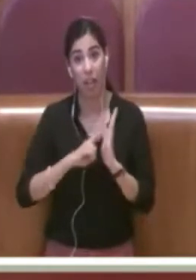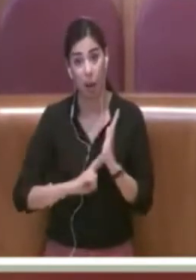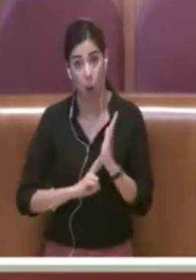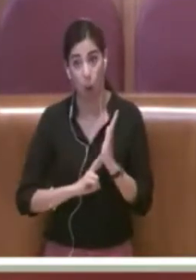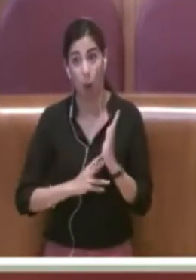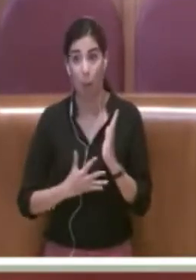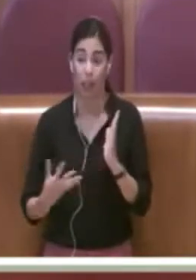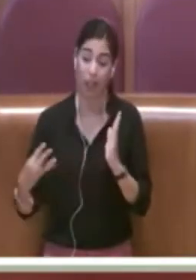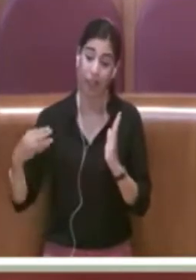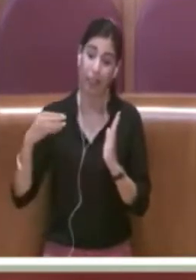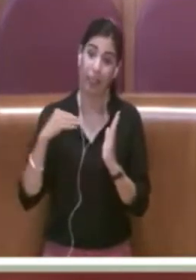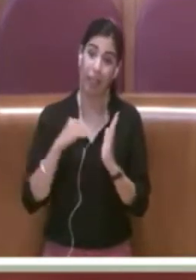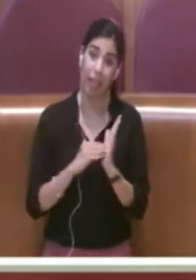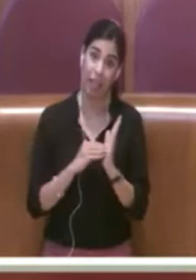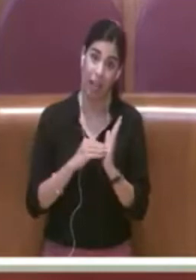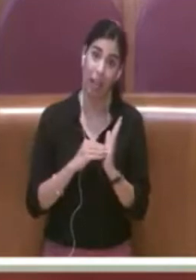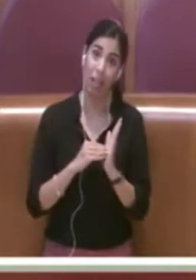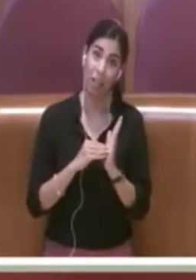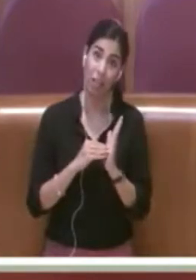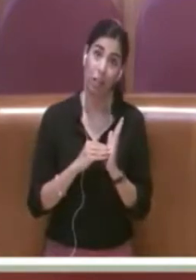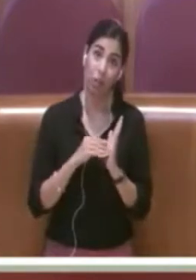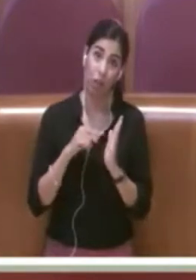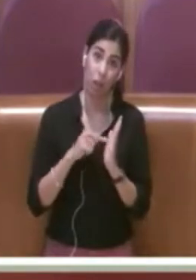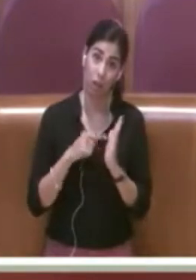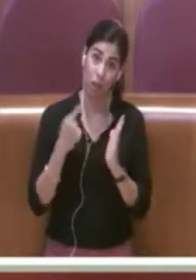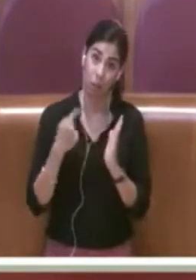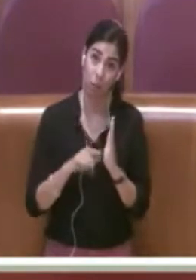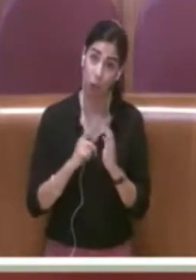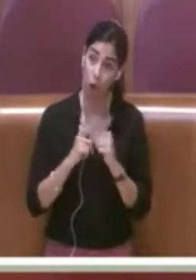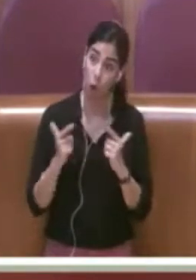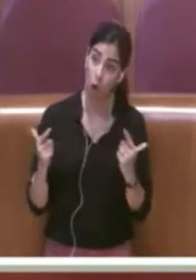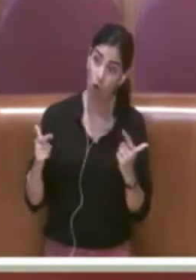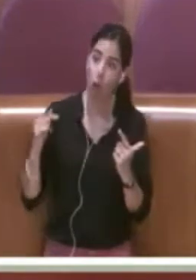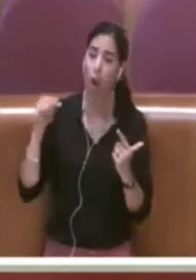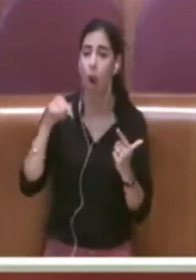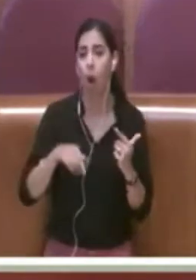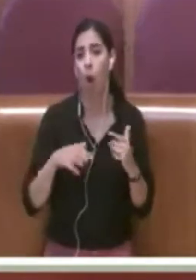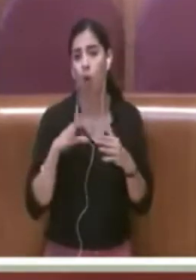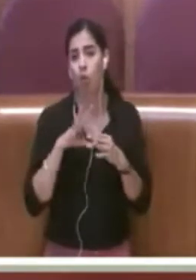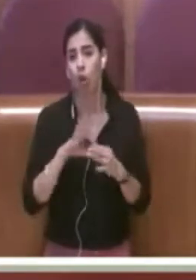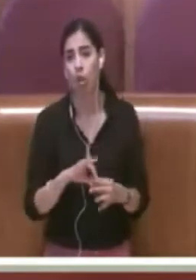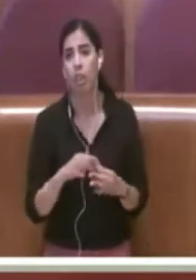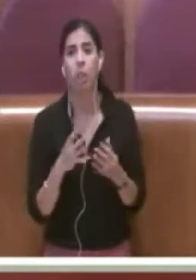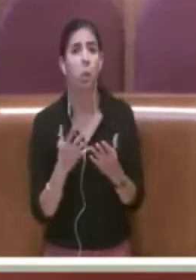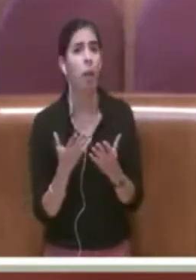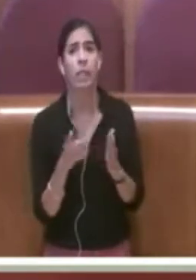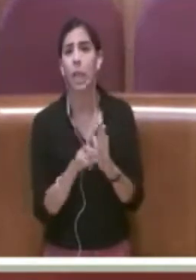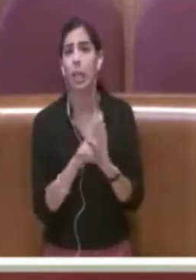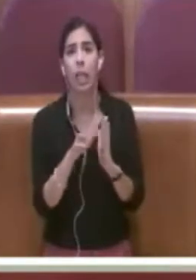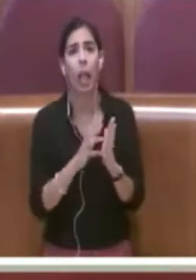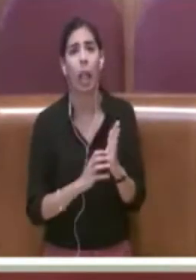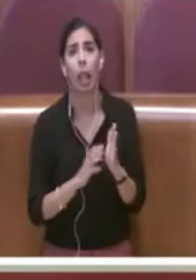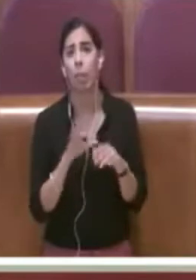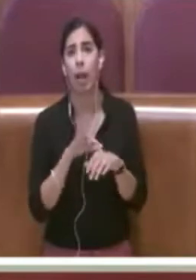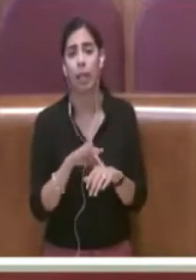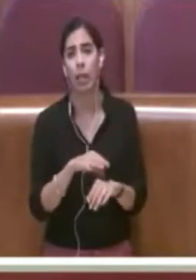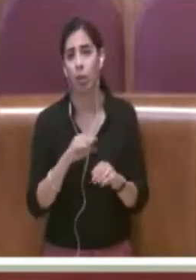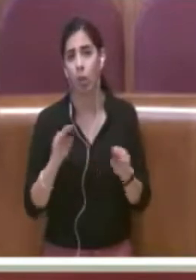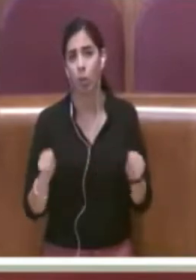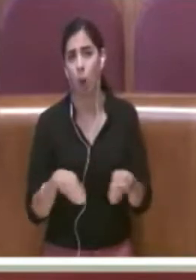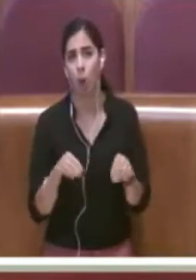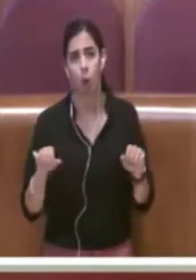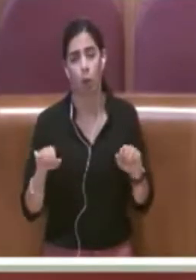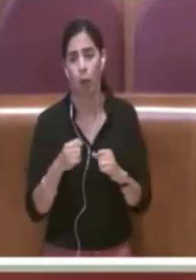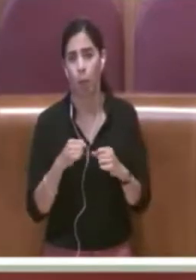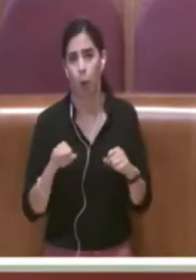quella integrazione al regolamento non c'è delibera di indirizzo che tenga. Credo che